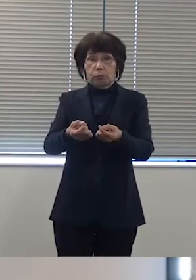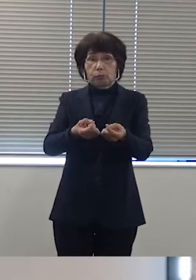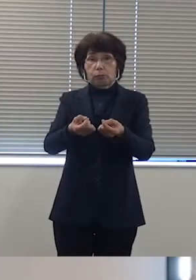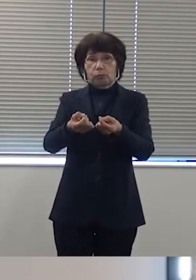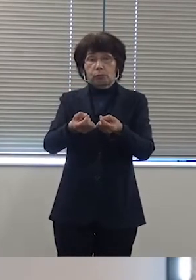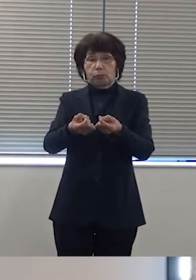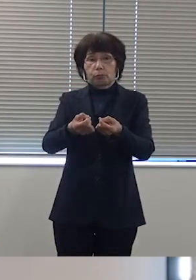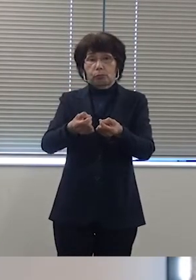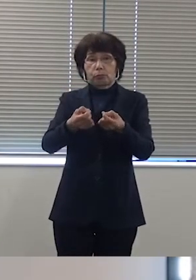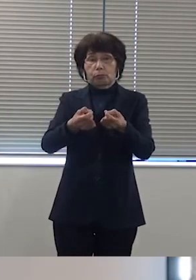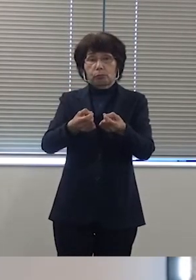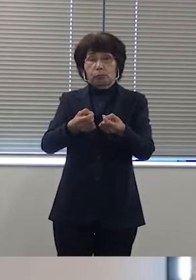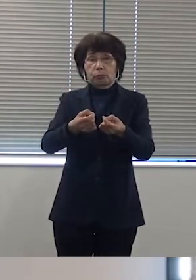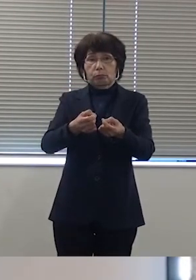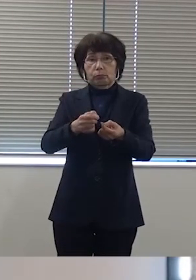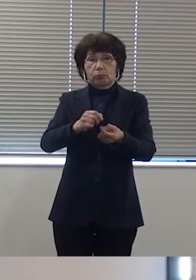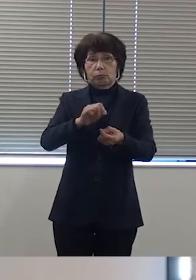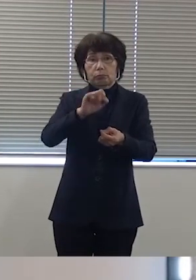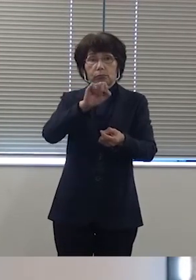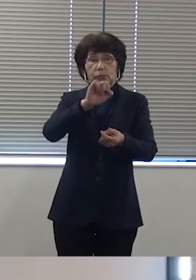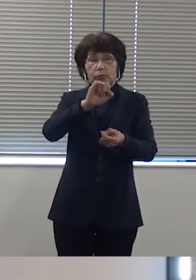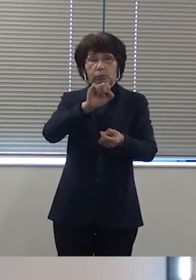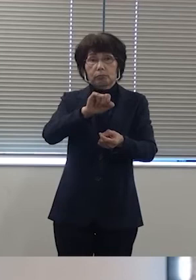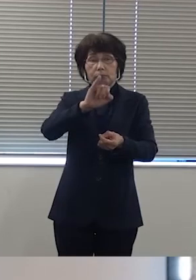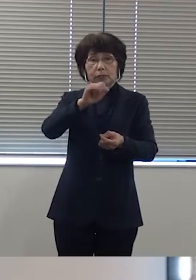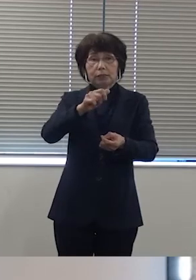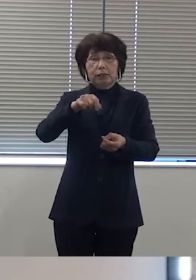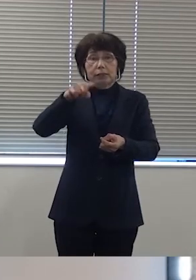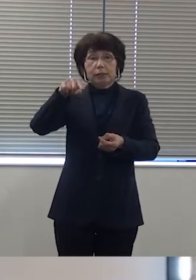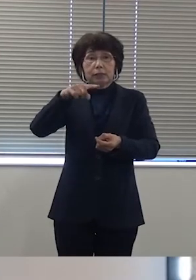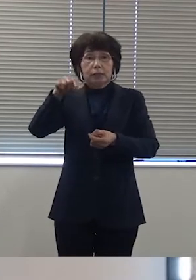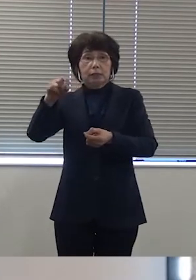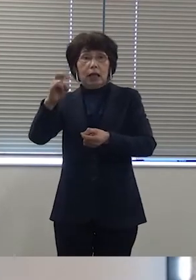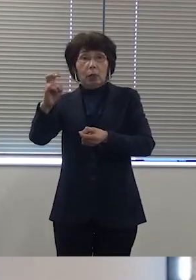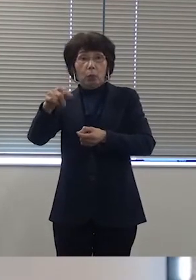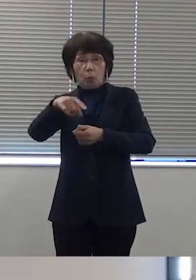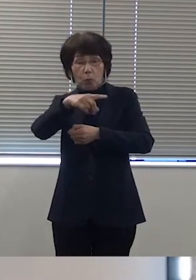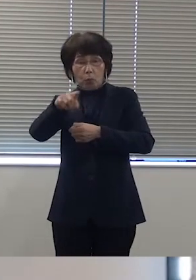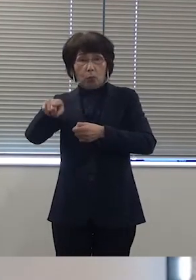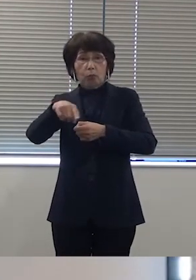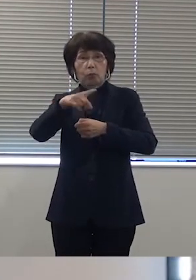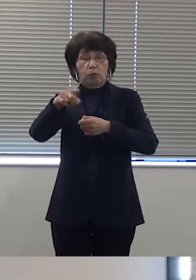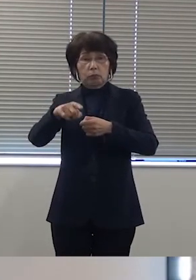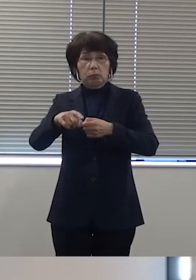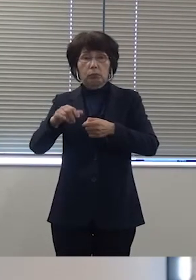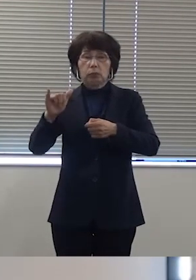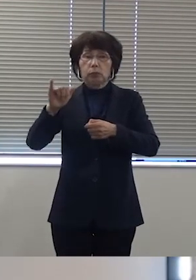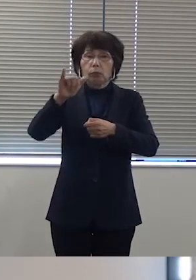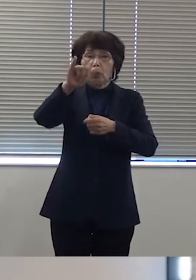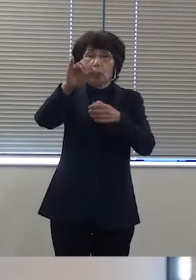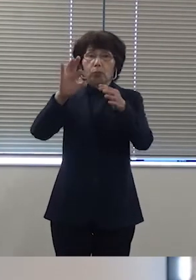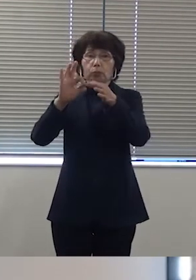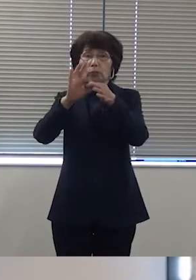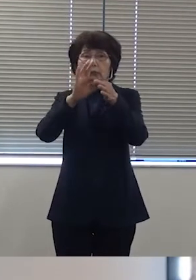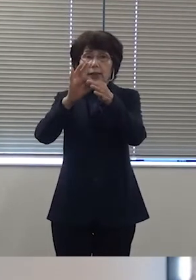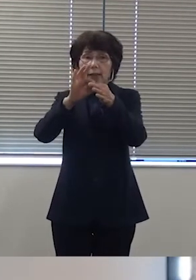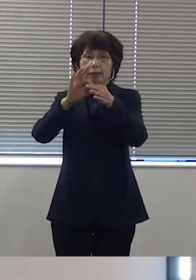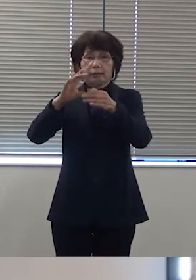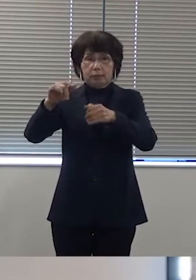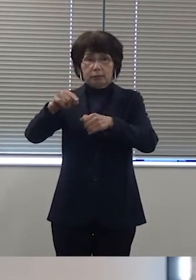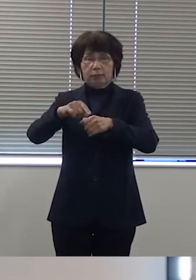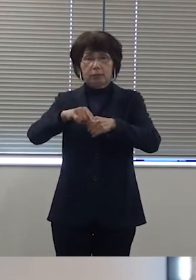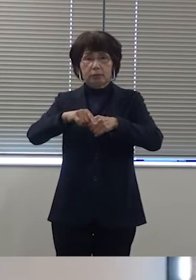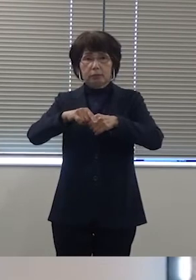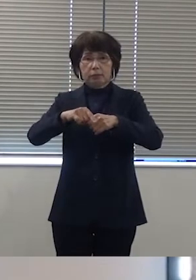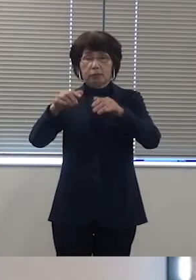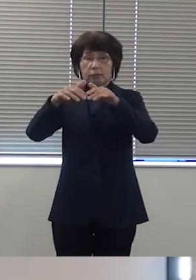いわゆるエア系の、観光の公開のタイアップも目指してるんですが、まあ、いろんな